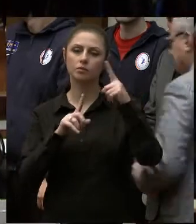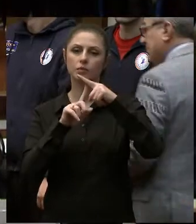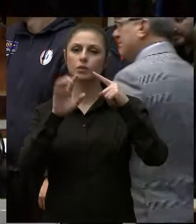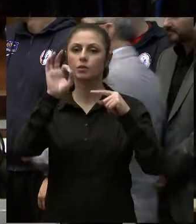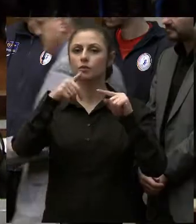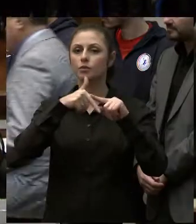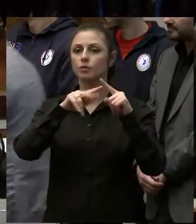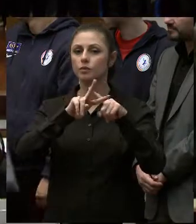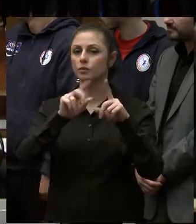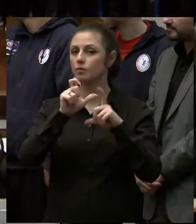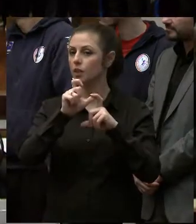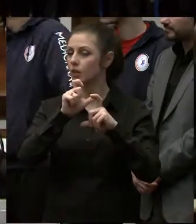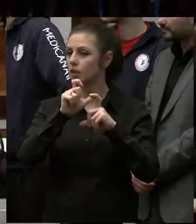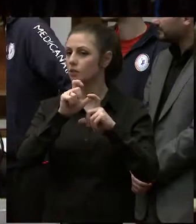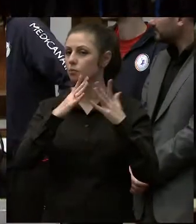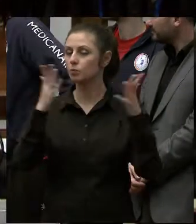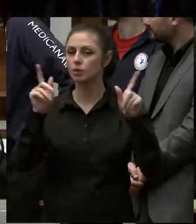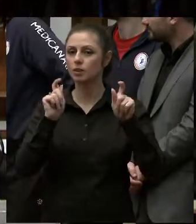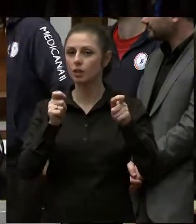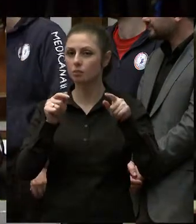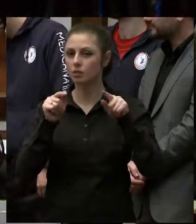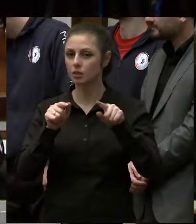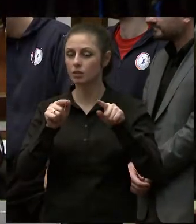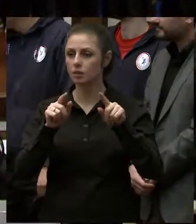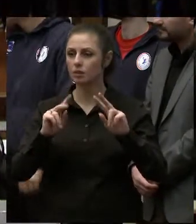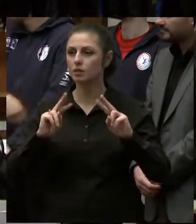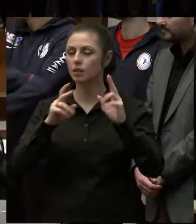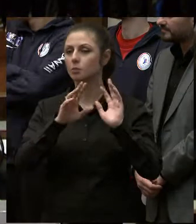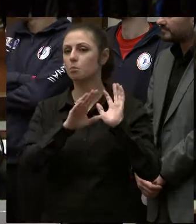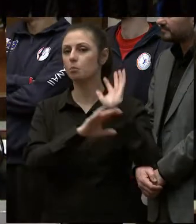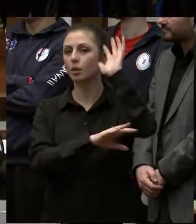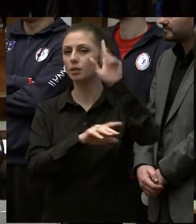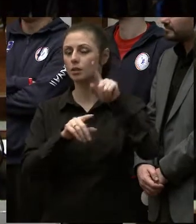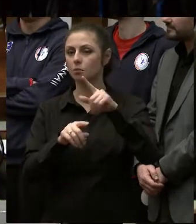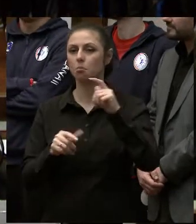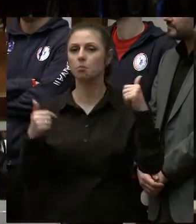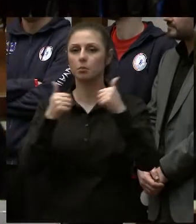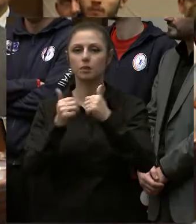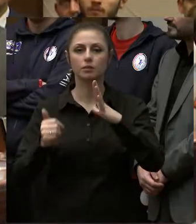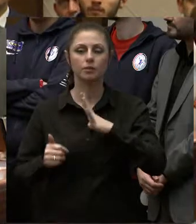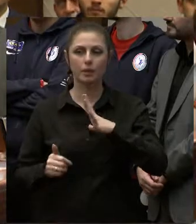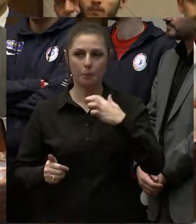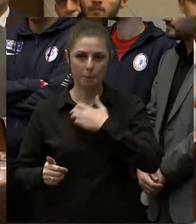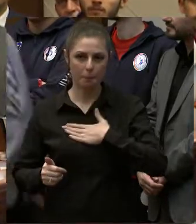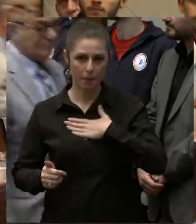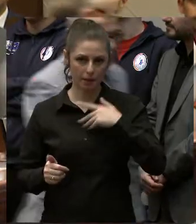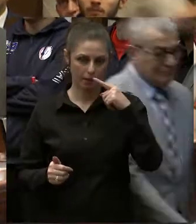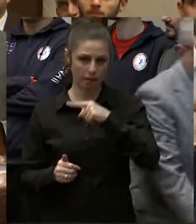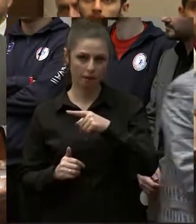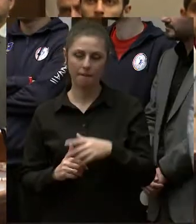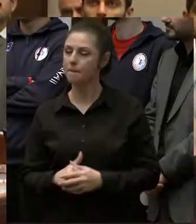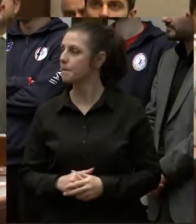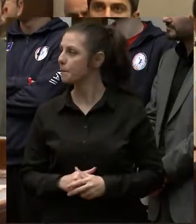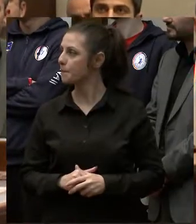Tofaş Büyükçekmece Demir İnşaat basket maçı vardı biliyorsunuz Bursa'da. Tofaş